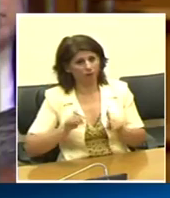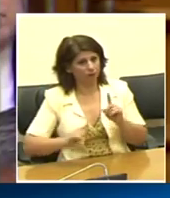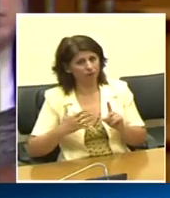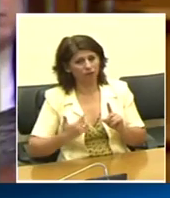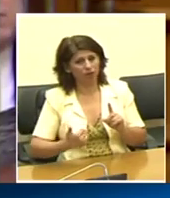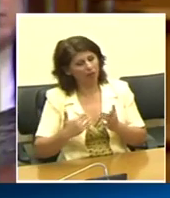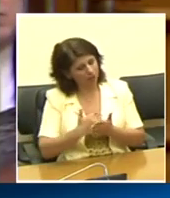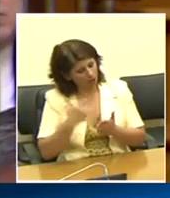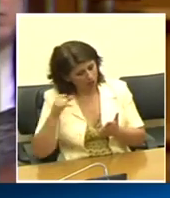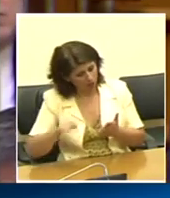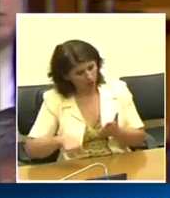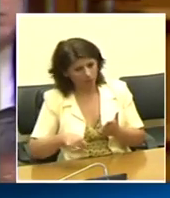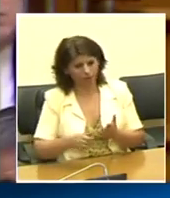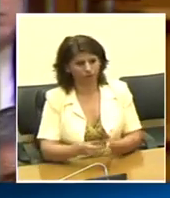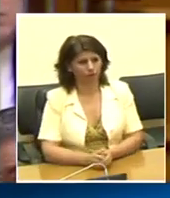αδικίας.